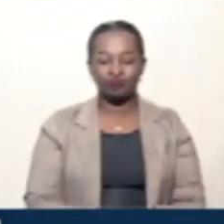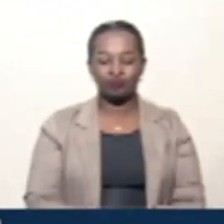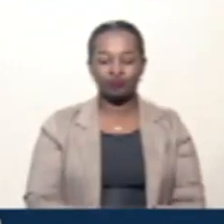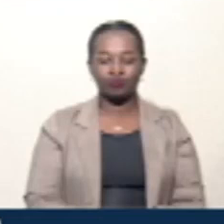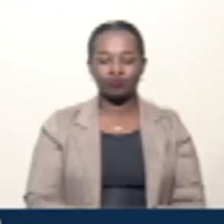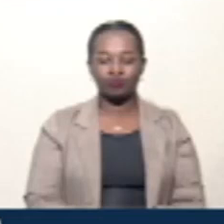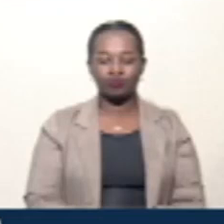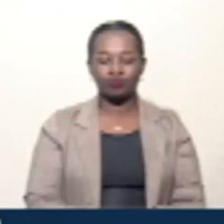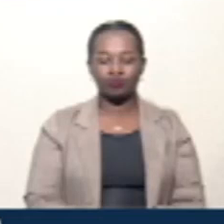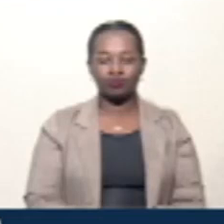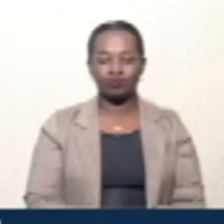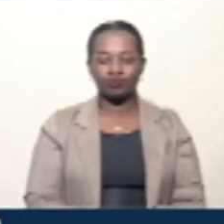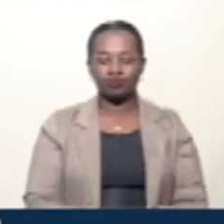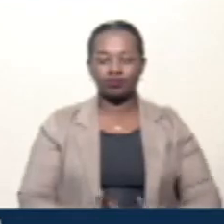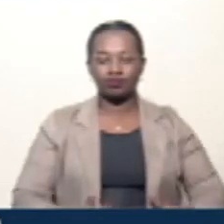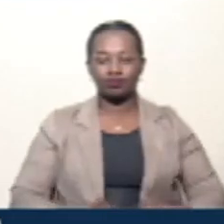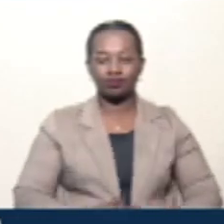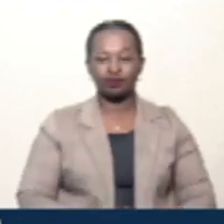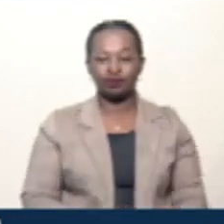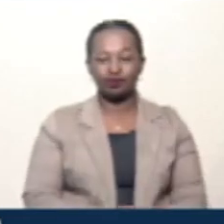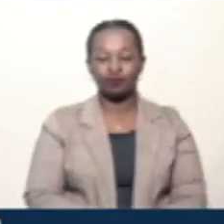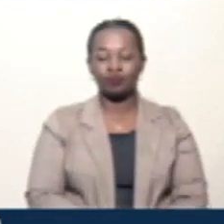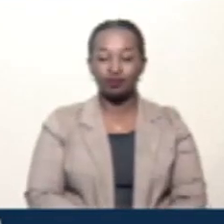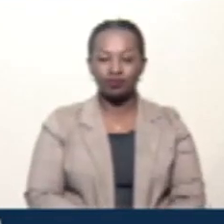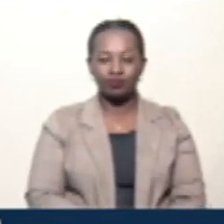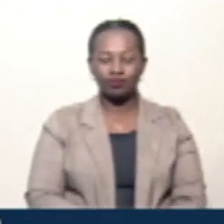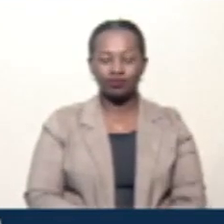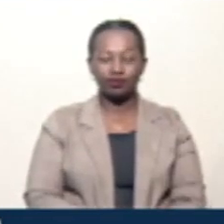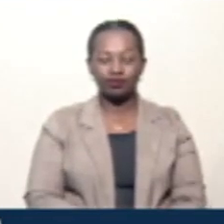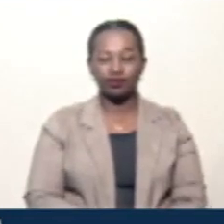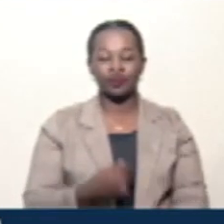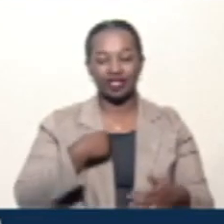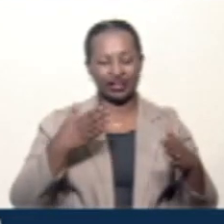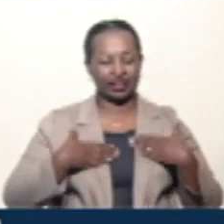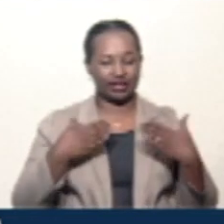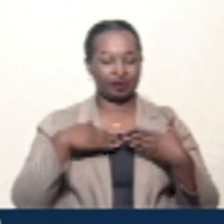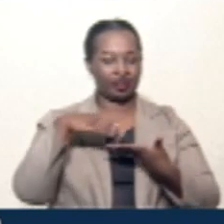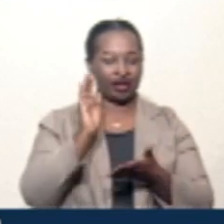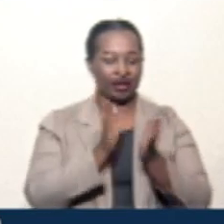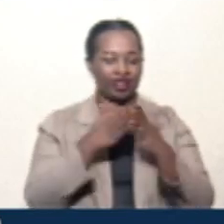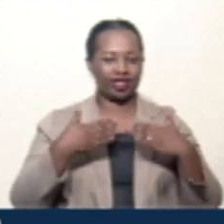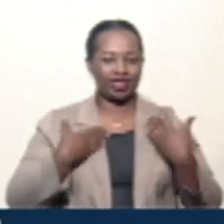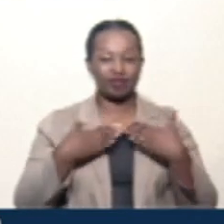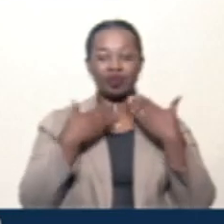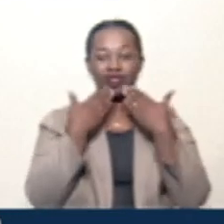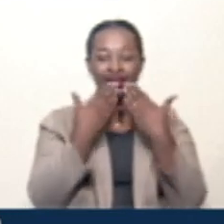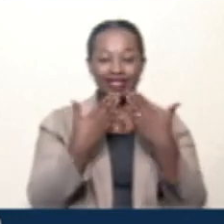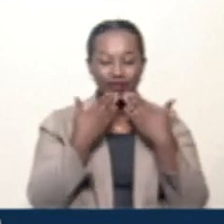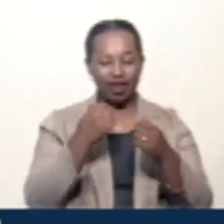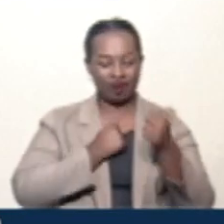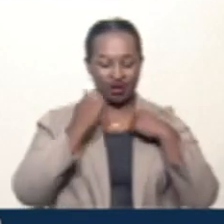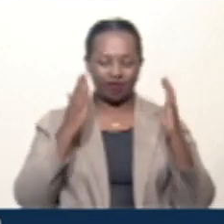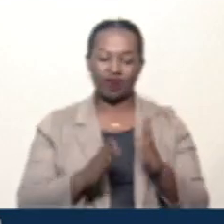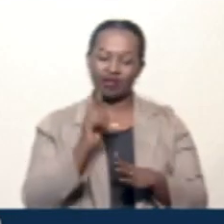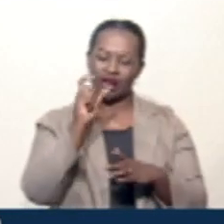hommage au peuple rwandais le peuple rwandais est un Ndishimye cyane nkanashimira abanyarwanda n'abantu bagira